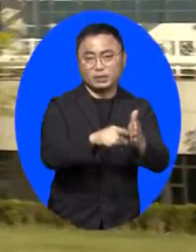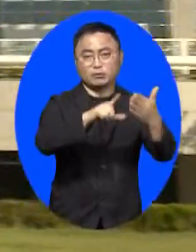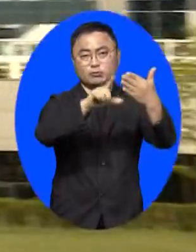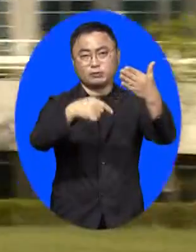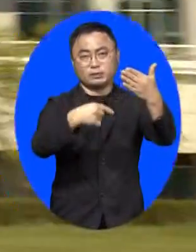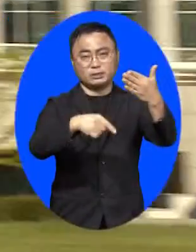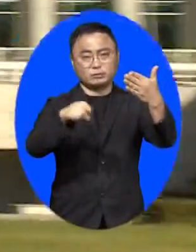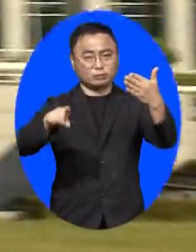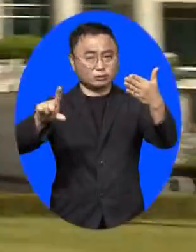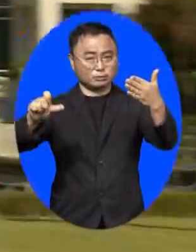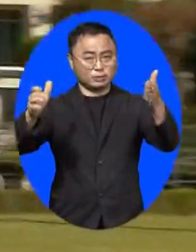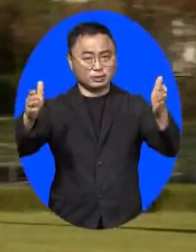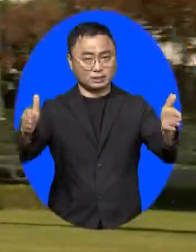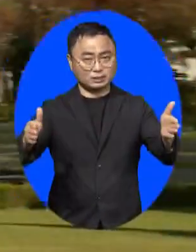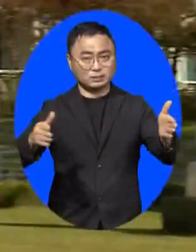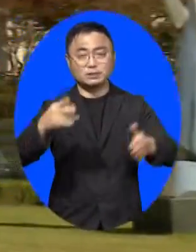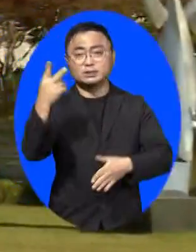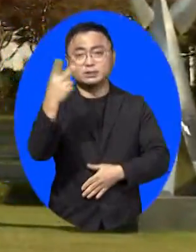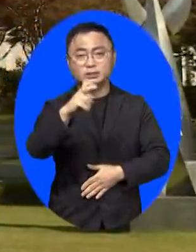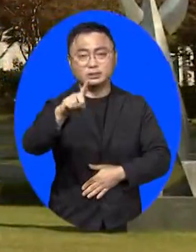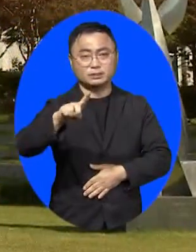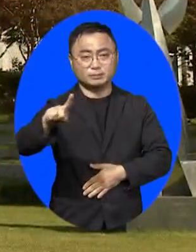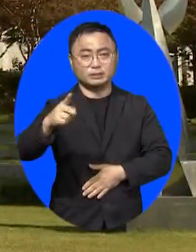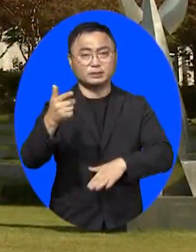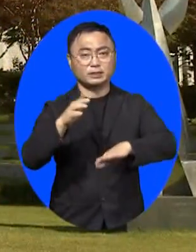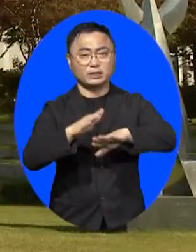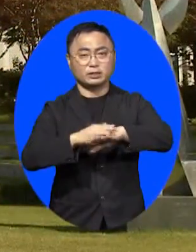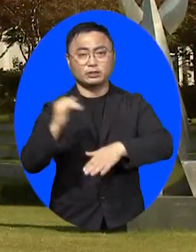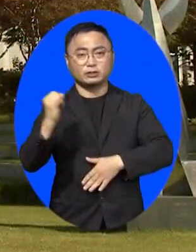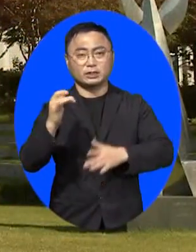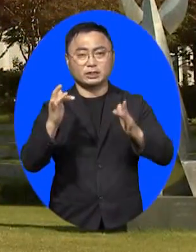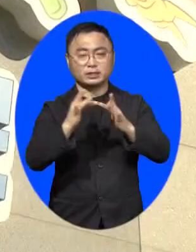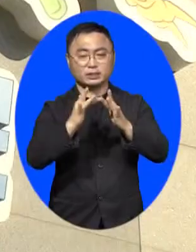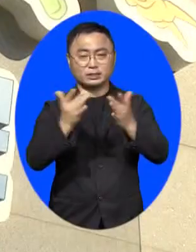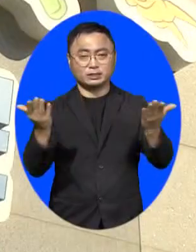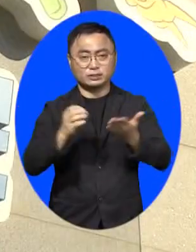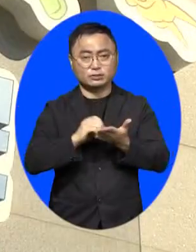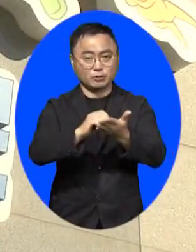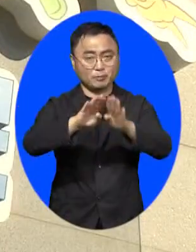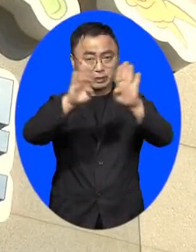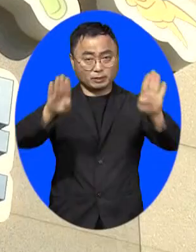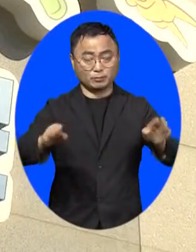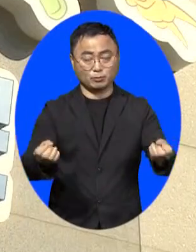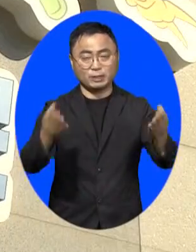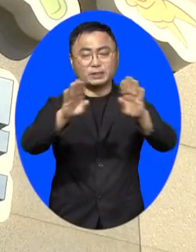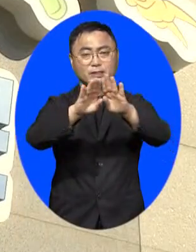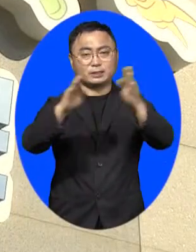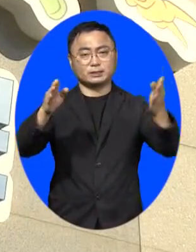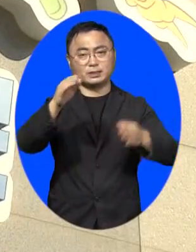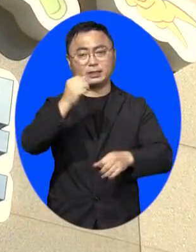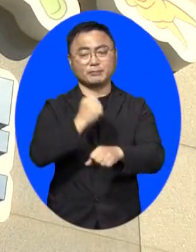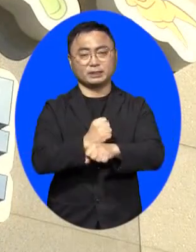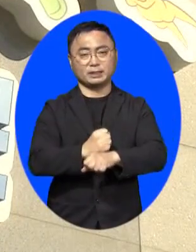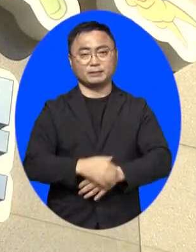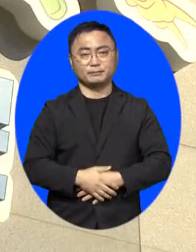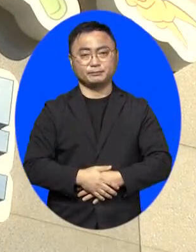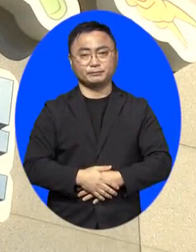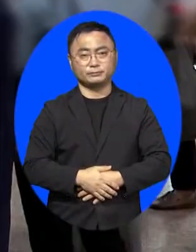9월 1일부터 15일까지 2020 을 개전 여성 온라인 취업 박람회를 개최합니다